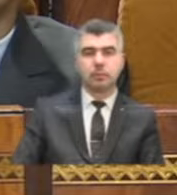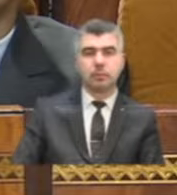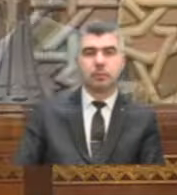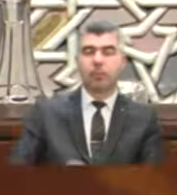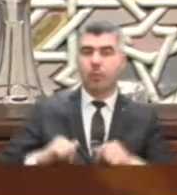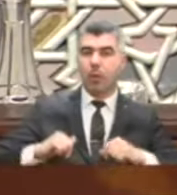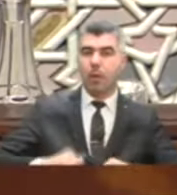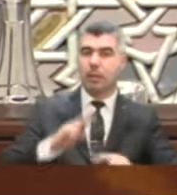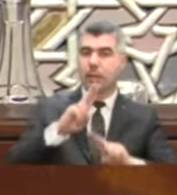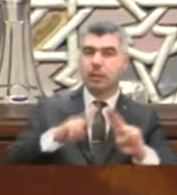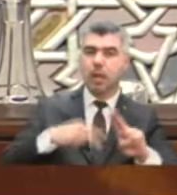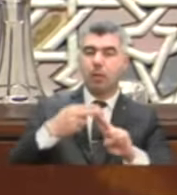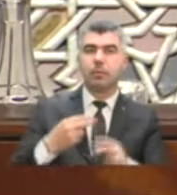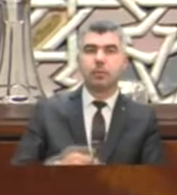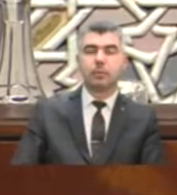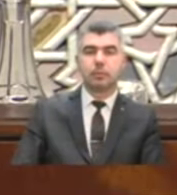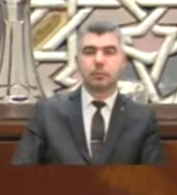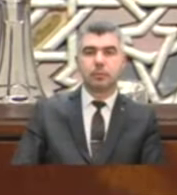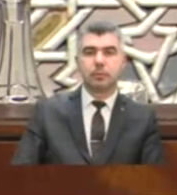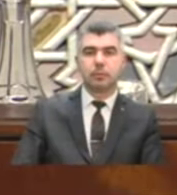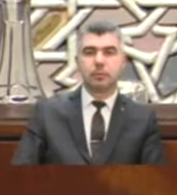الوزير.